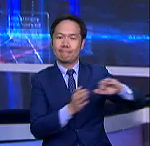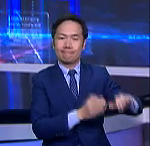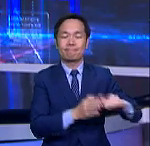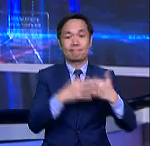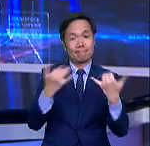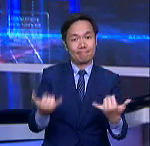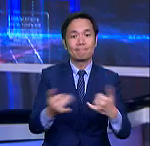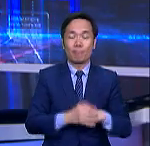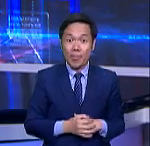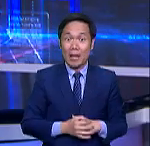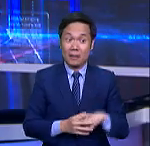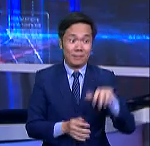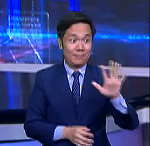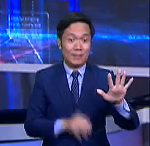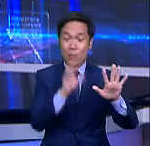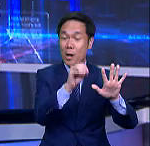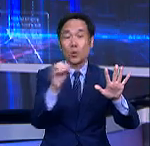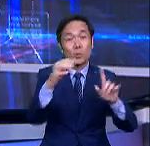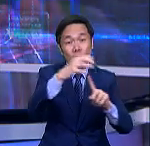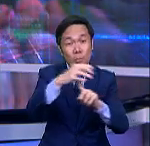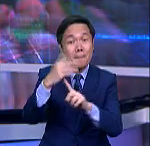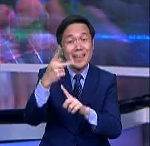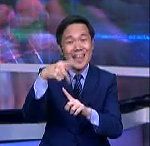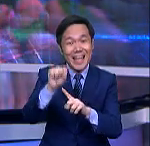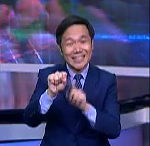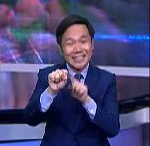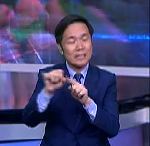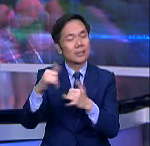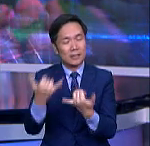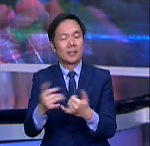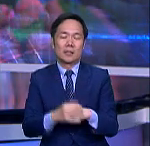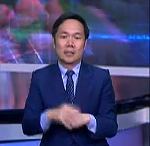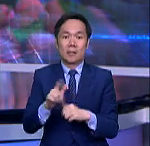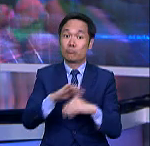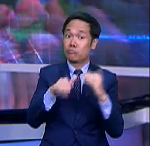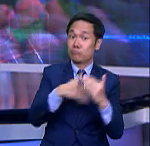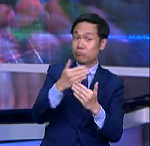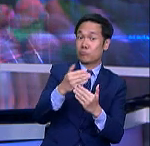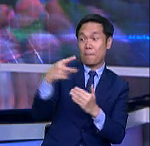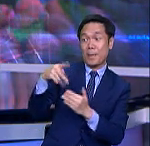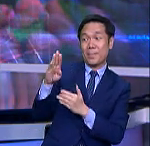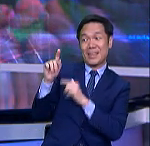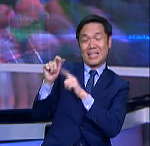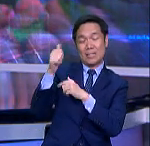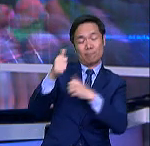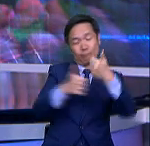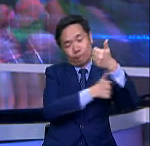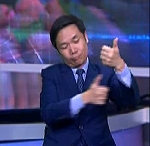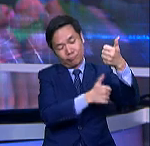Ya, sementara itu, kira-kira 500 peniaga kecil berdaftar dengan pihak berkuasa tempatan akan diberikan suntikan